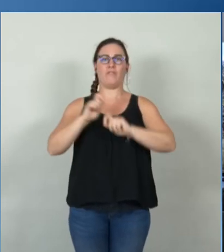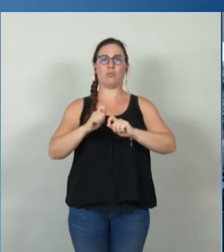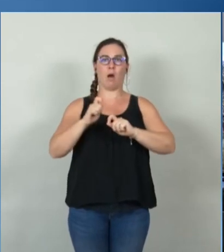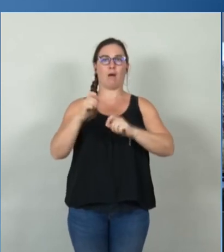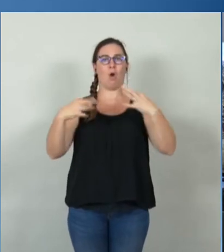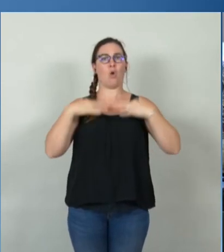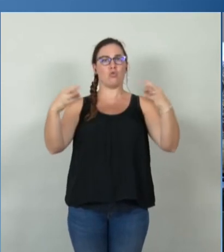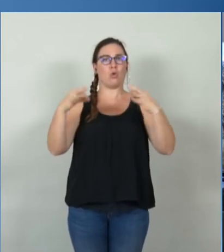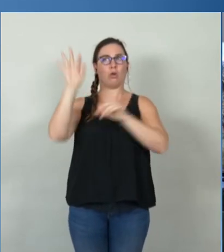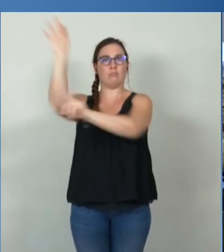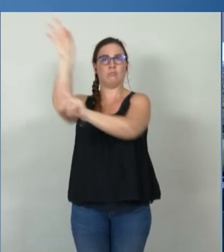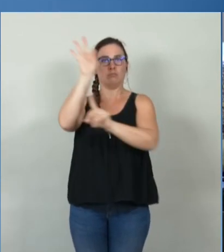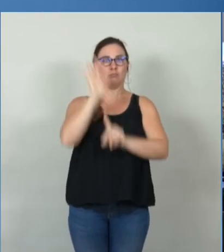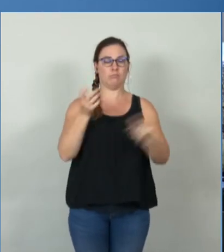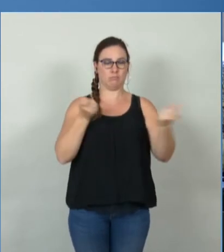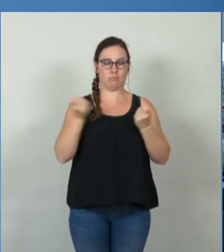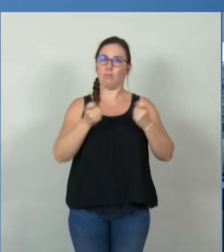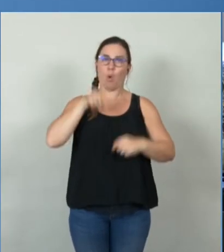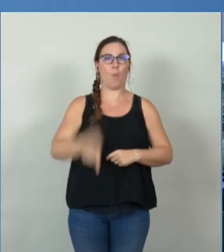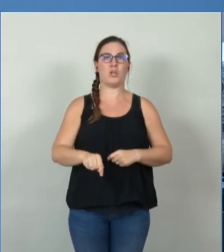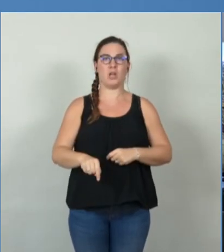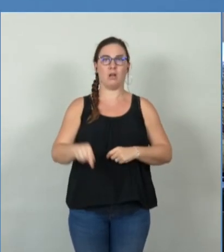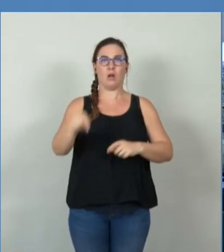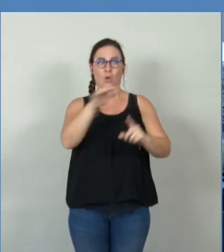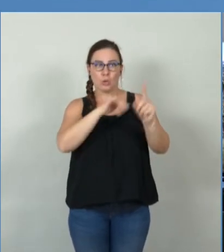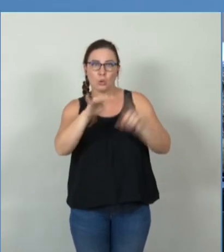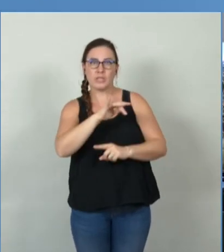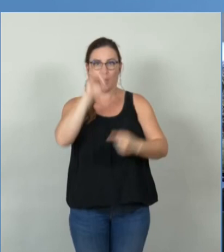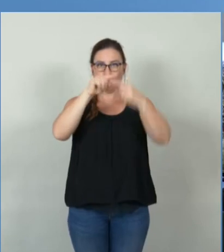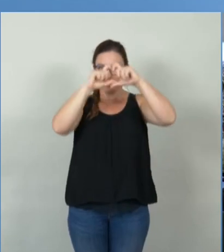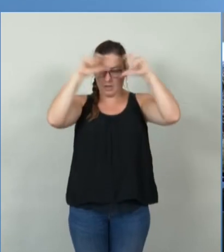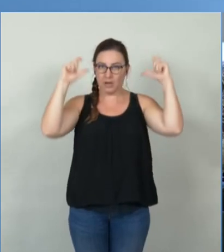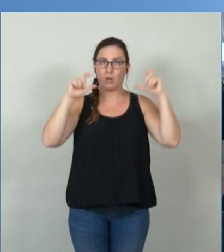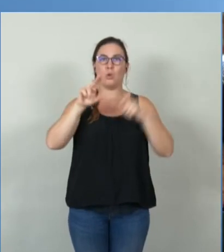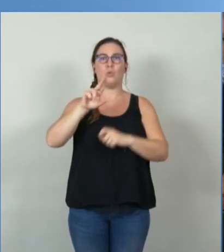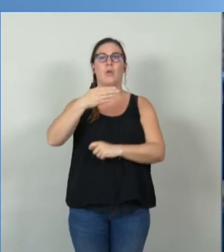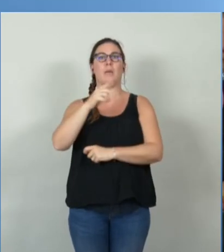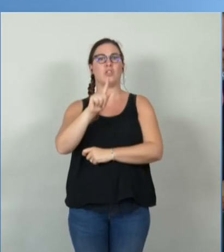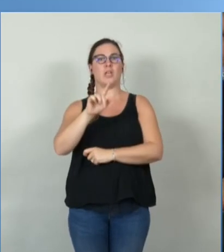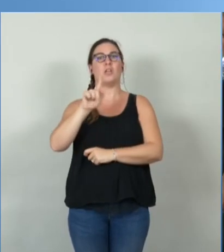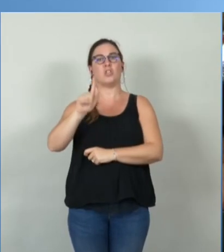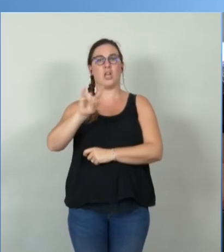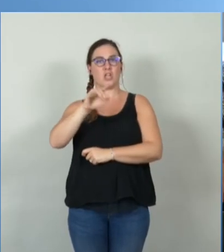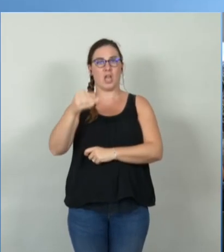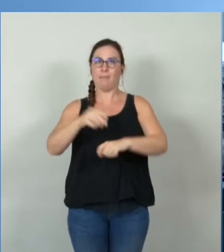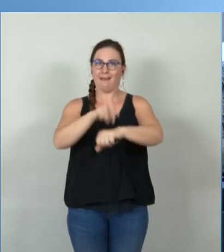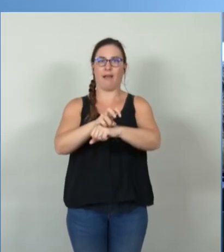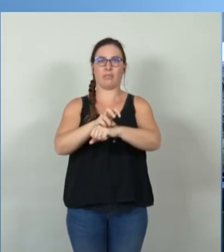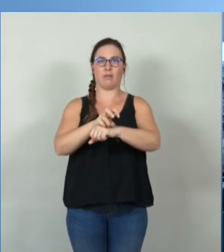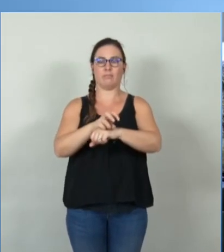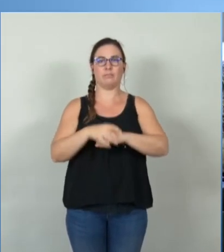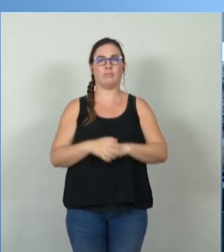neutre s'impose afin de sauvegarder l'intérêt social et le statut de l'umghm contenu de la situation